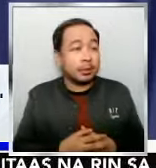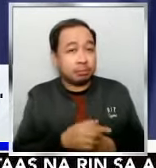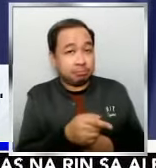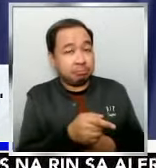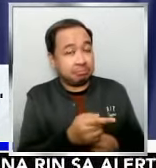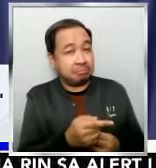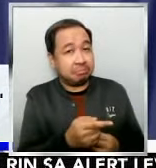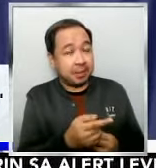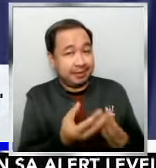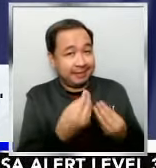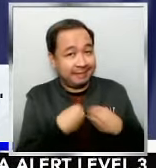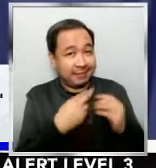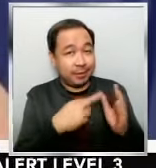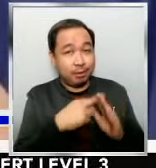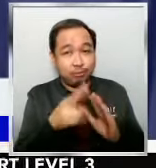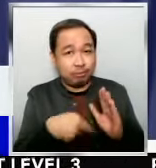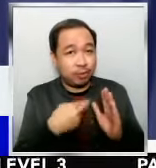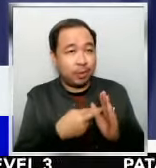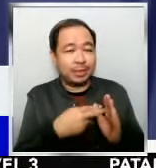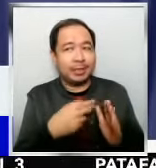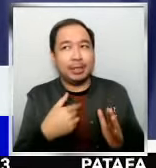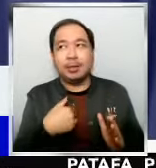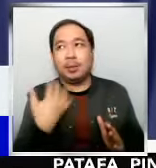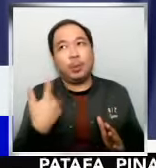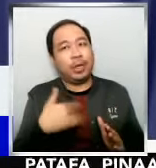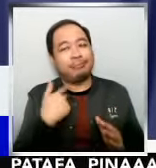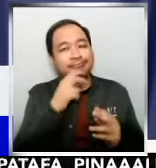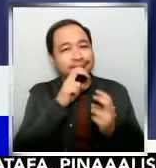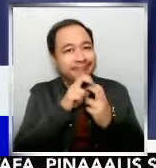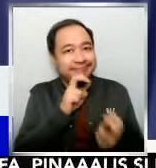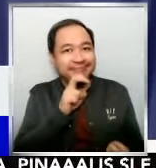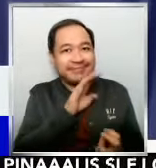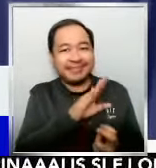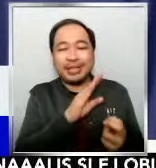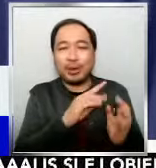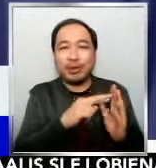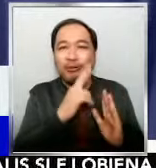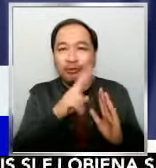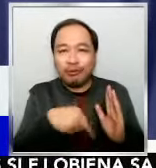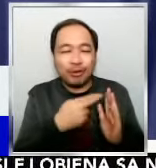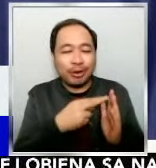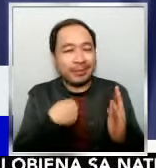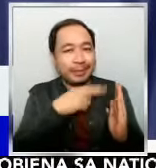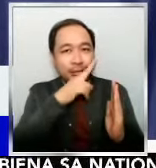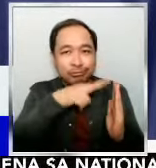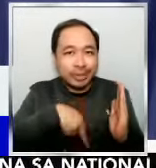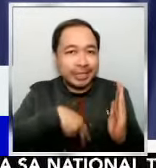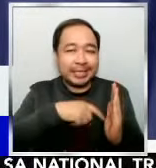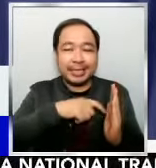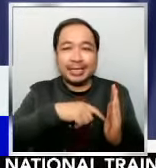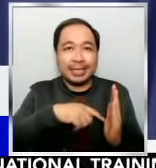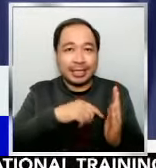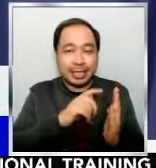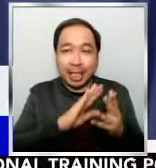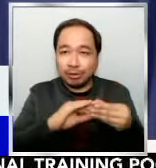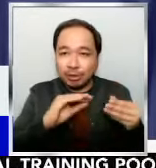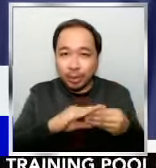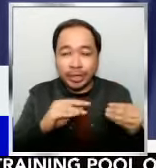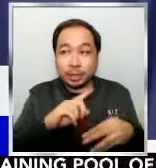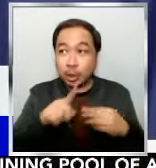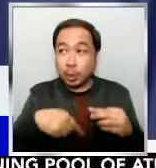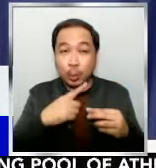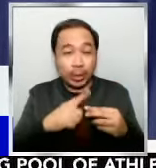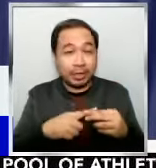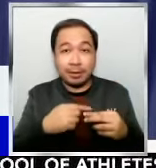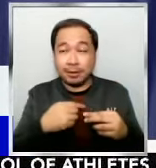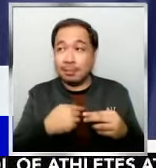sobrang na-hook na ako agad sa character niya. Tapos binasa ko maigi yung script nung nalaman ko na magiging boss. Pina-practice-practice